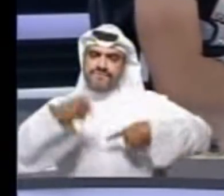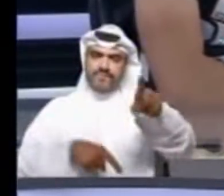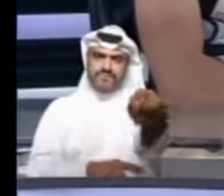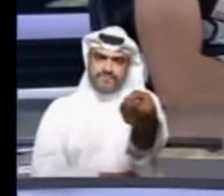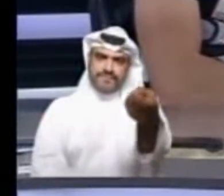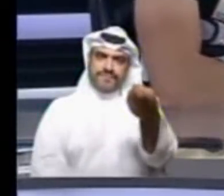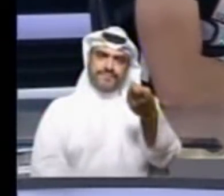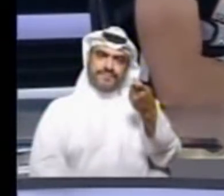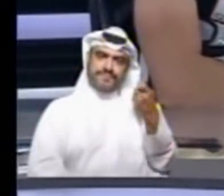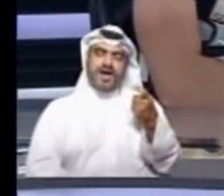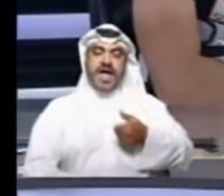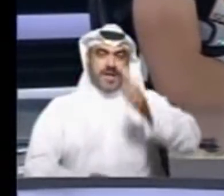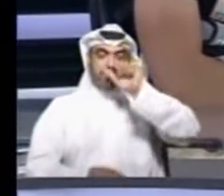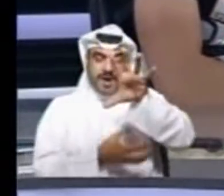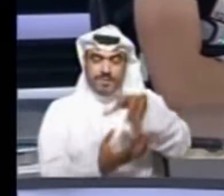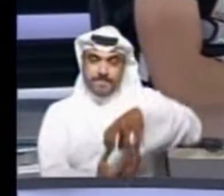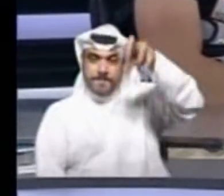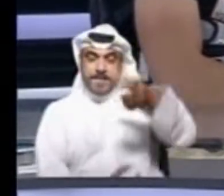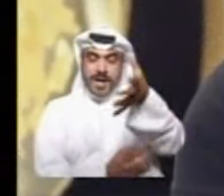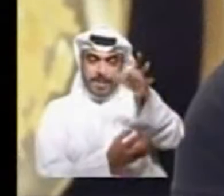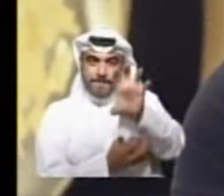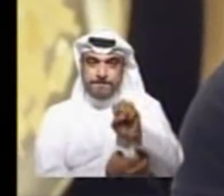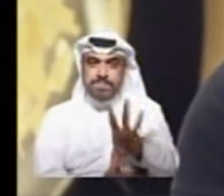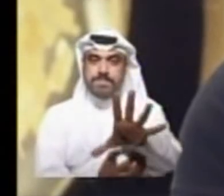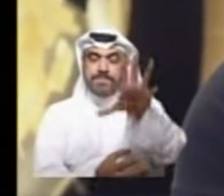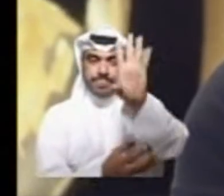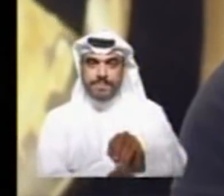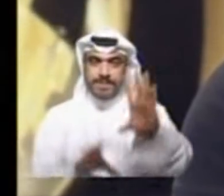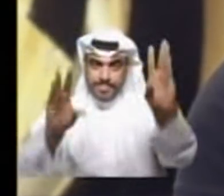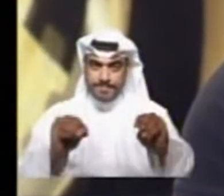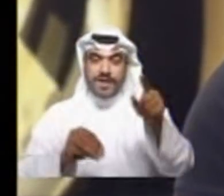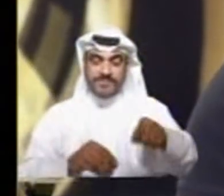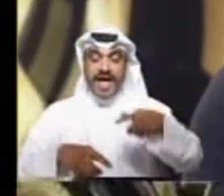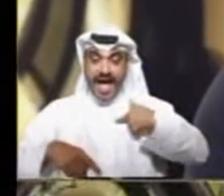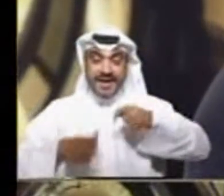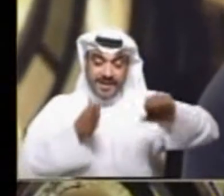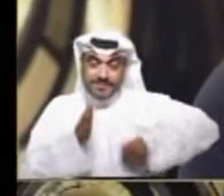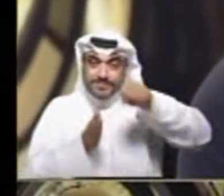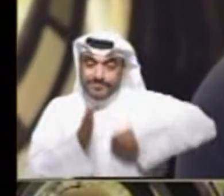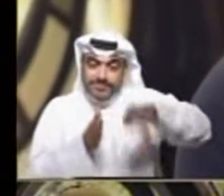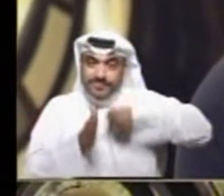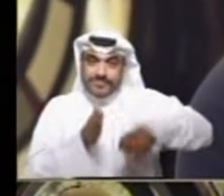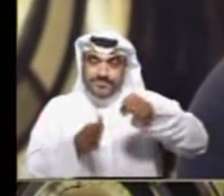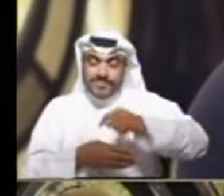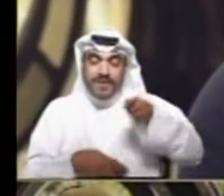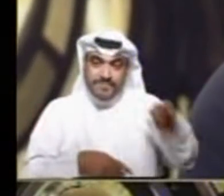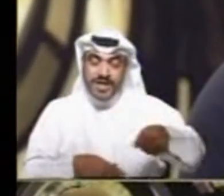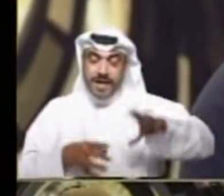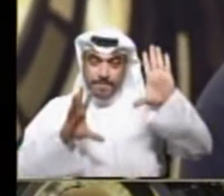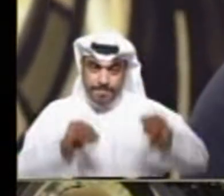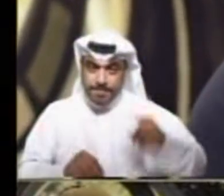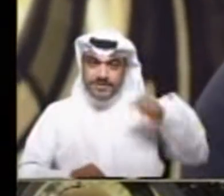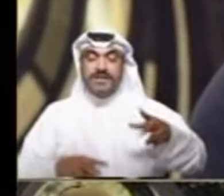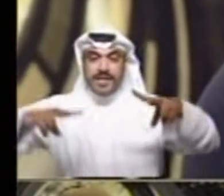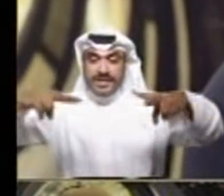اسعافات اوليه، عندنا مطفاه الحريق، عندنا العده اللي تصلح فيها التاير بنشر مثلا، عندنا الاشتراك،